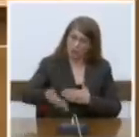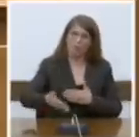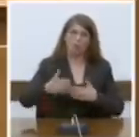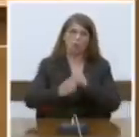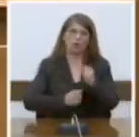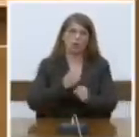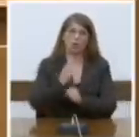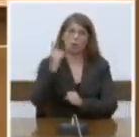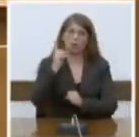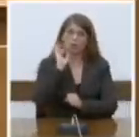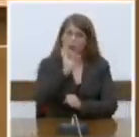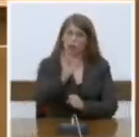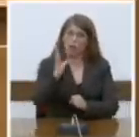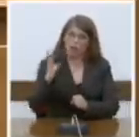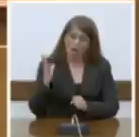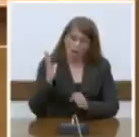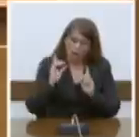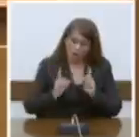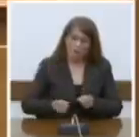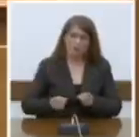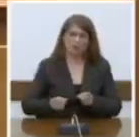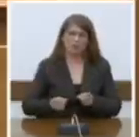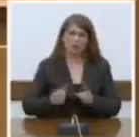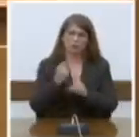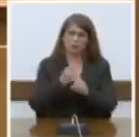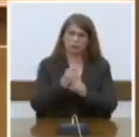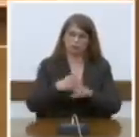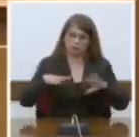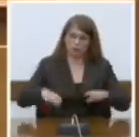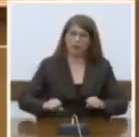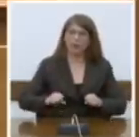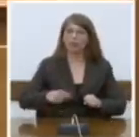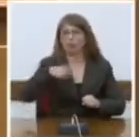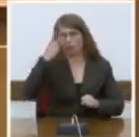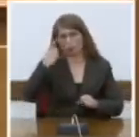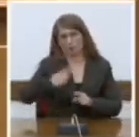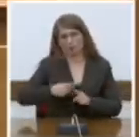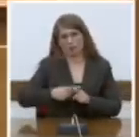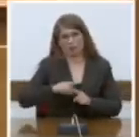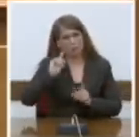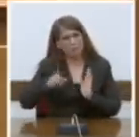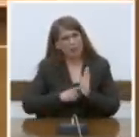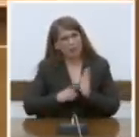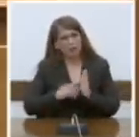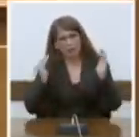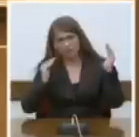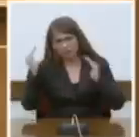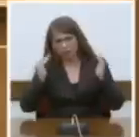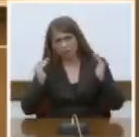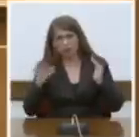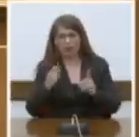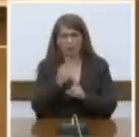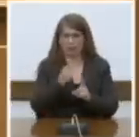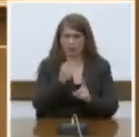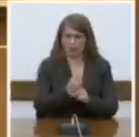Πρώτος στόχος για μας είναι η αποφασιστική προάσπιση της κυριαρχίας και των κυριαρχικών δικαιωμάτων της Ελλάδας απέναντι σε κάθε παράνομη αμφισβήτηση αλλά και κάθε διεκδίκηση